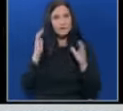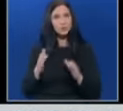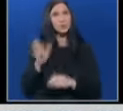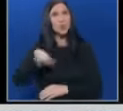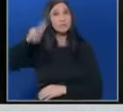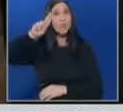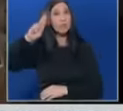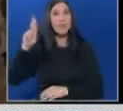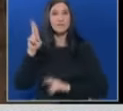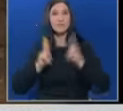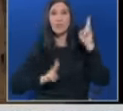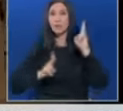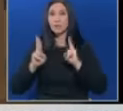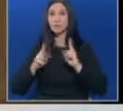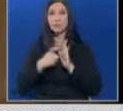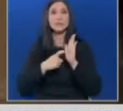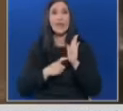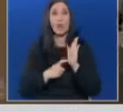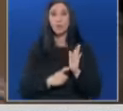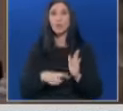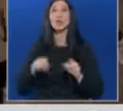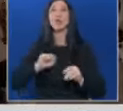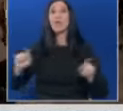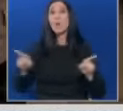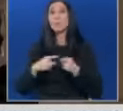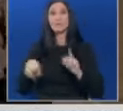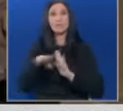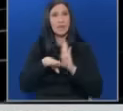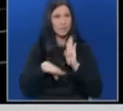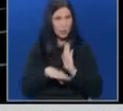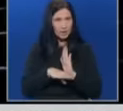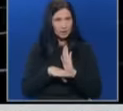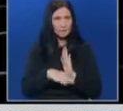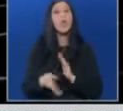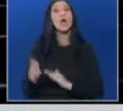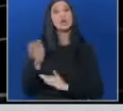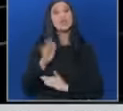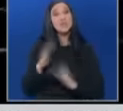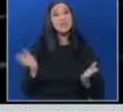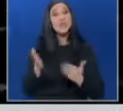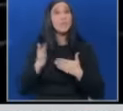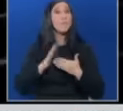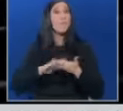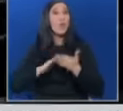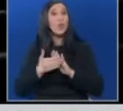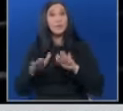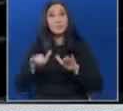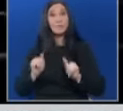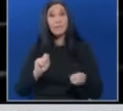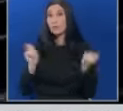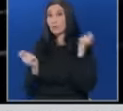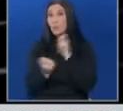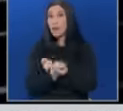ще изпълнява съгласуваните законодателна и управленска програми. Ще се подготвят и приемат